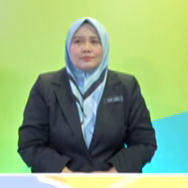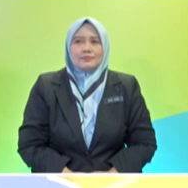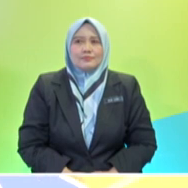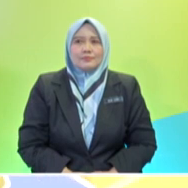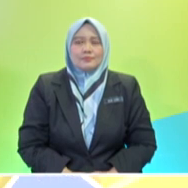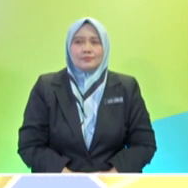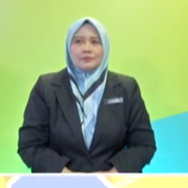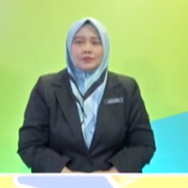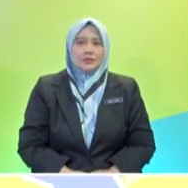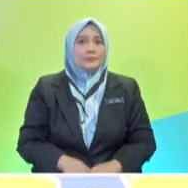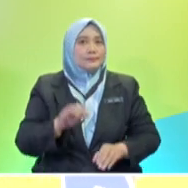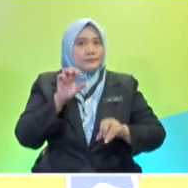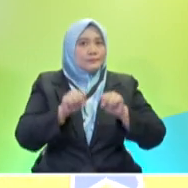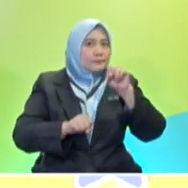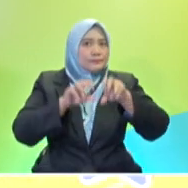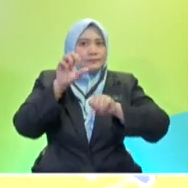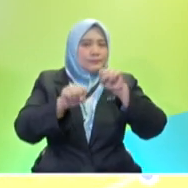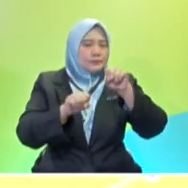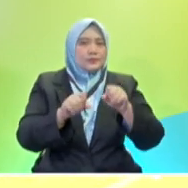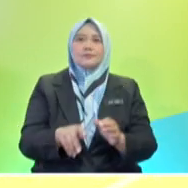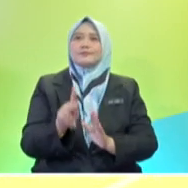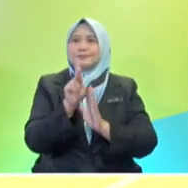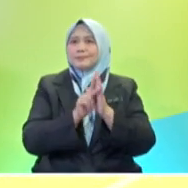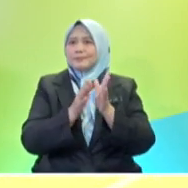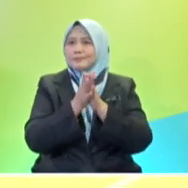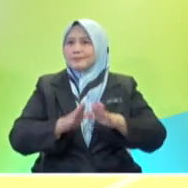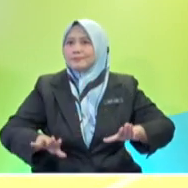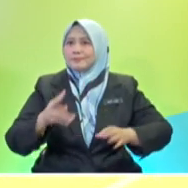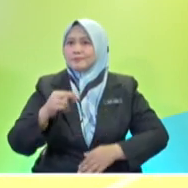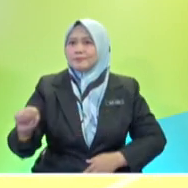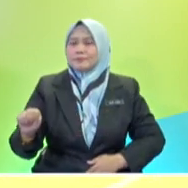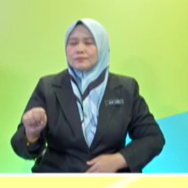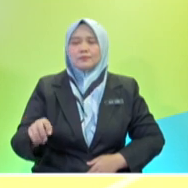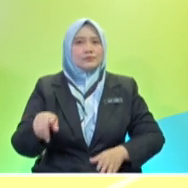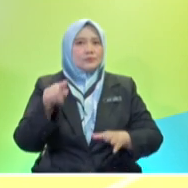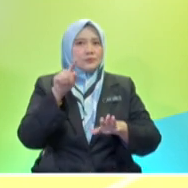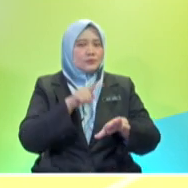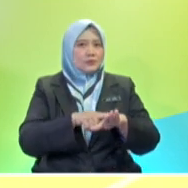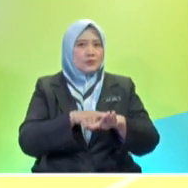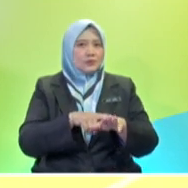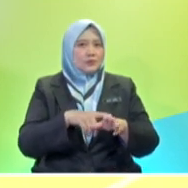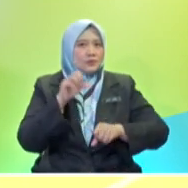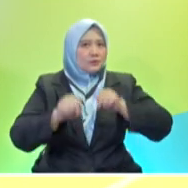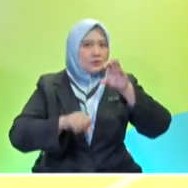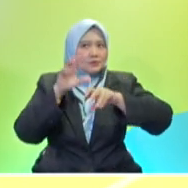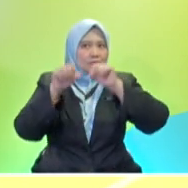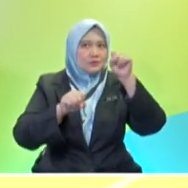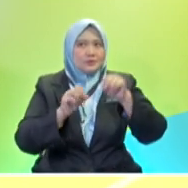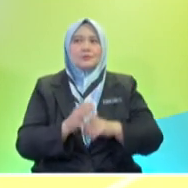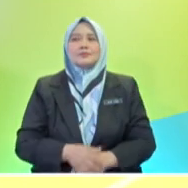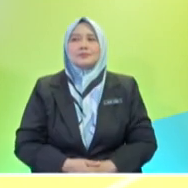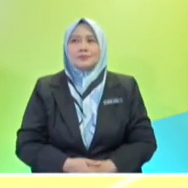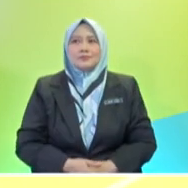Tangga. Ya, keselamatan di tangga. Tangga. Ya. Bagaimana dengan Dayan? Silakan Dayan.